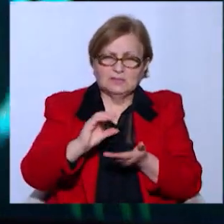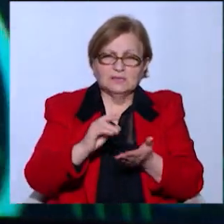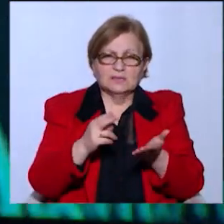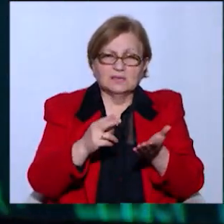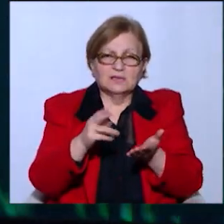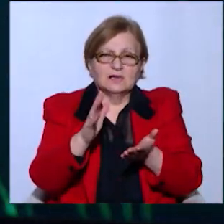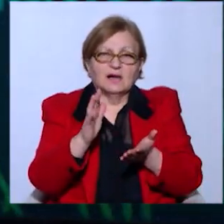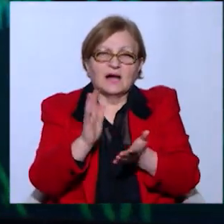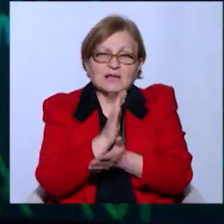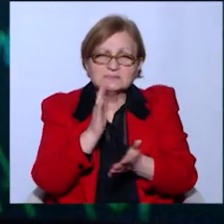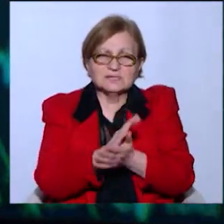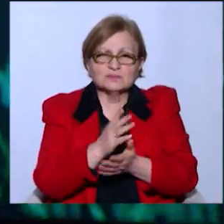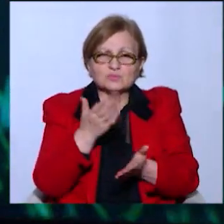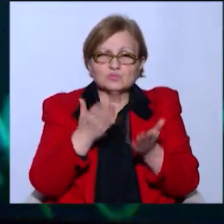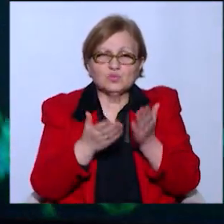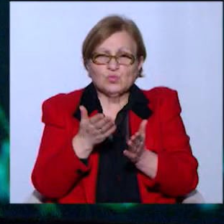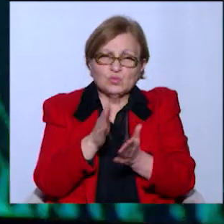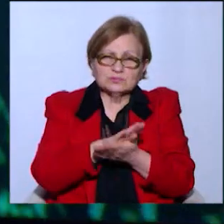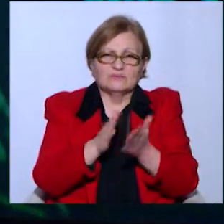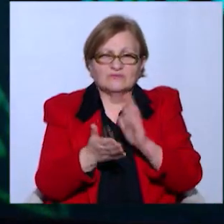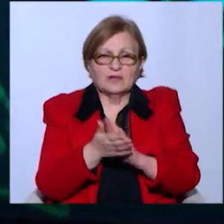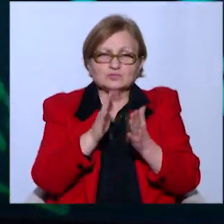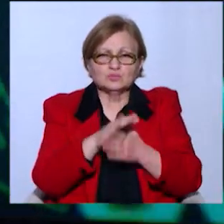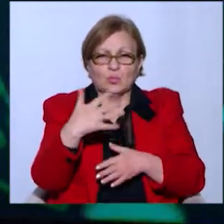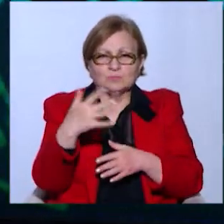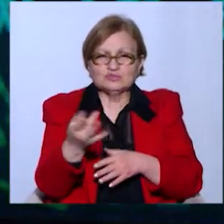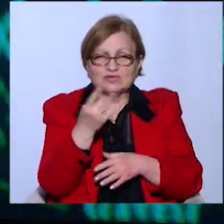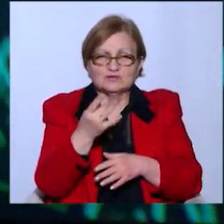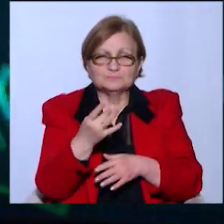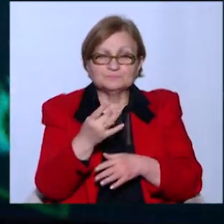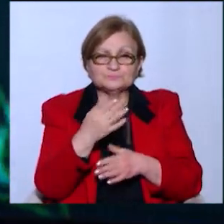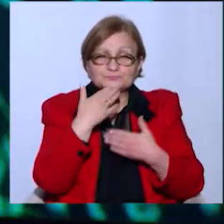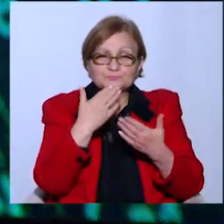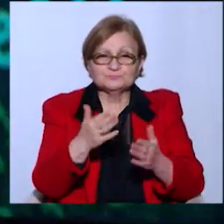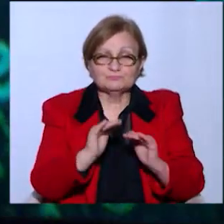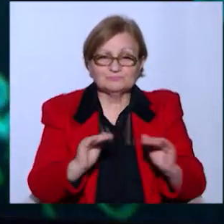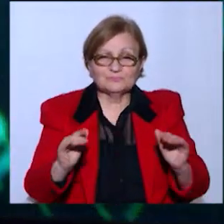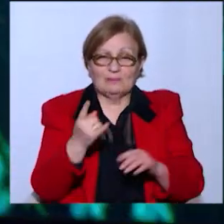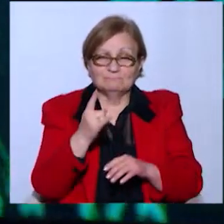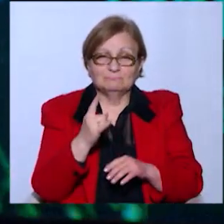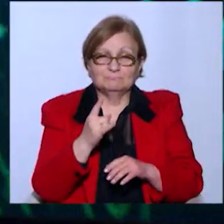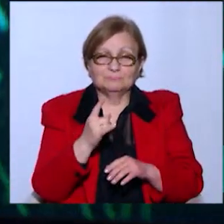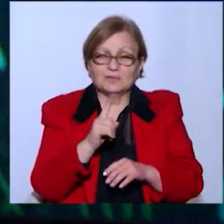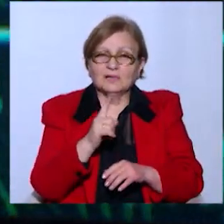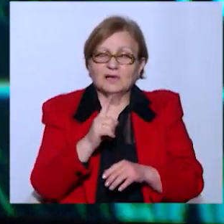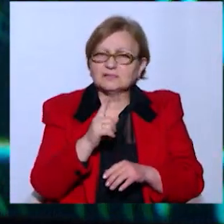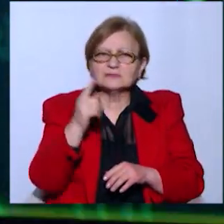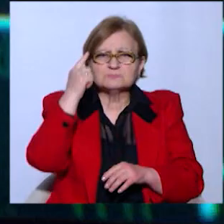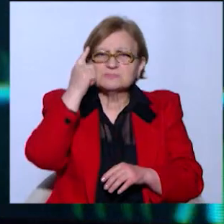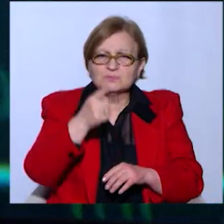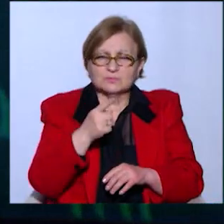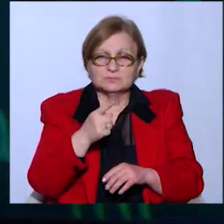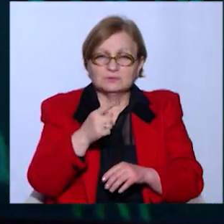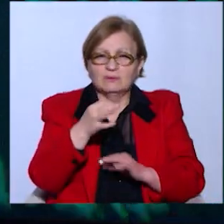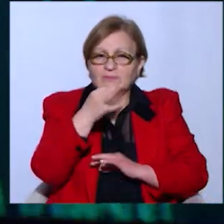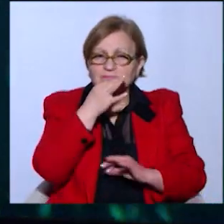გაზეთი 50-ჯერ რო გადავკეცოთ. და ეკითხები ხოლმე, რა მოლოდინი აქვთ? პასუხები არის